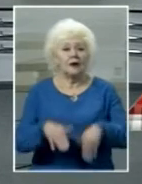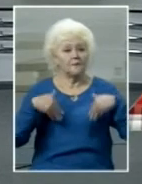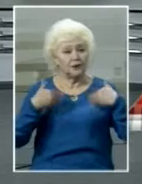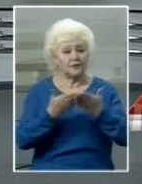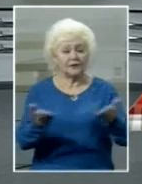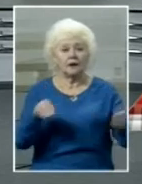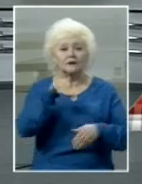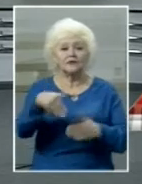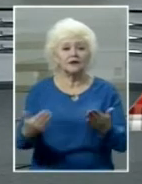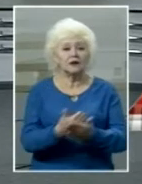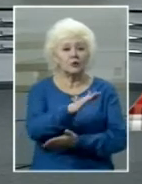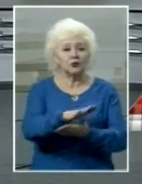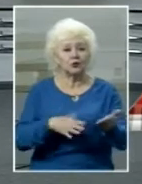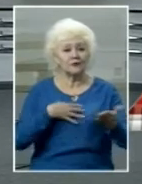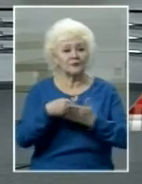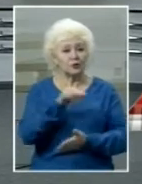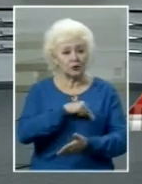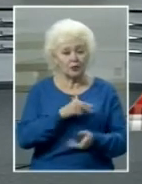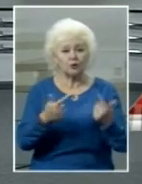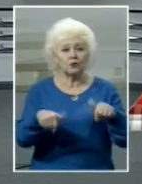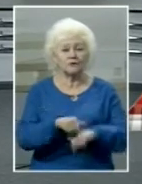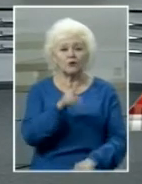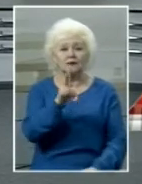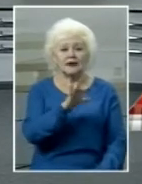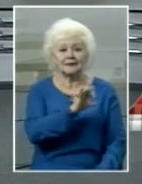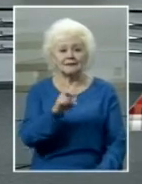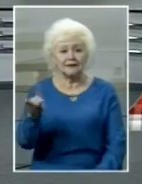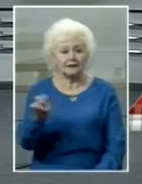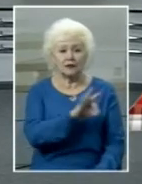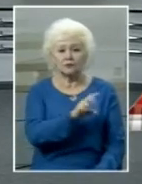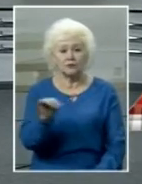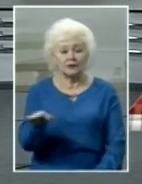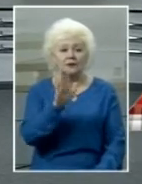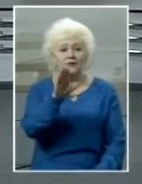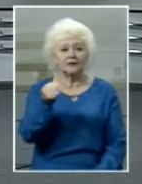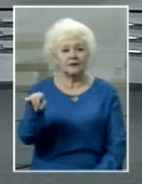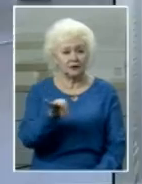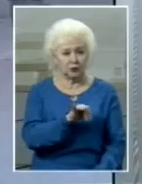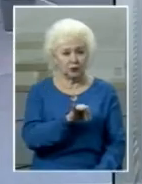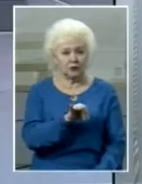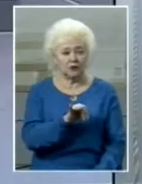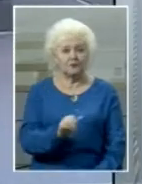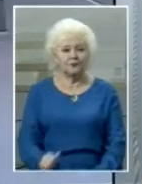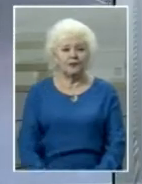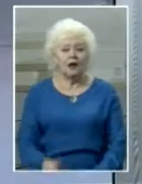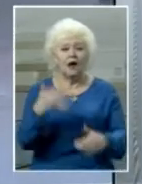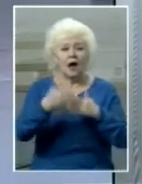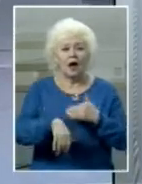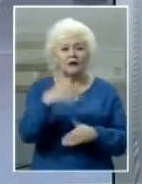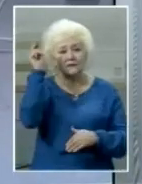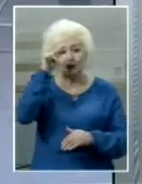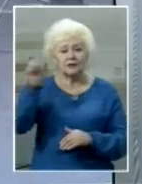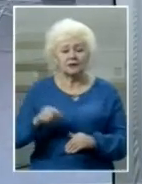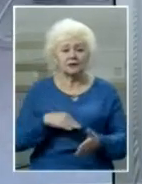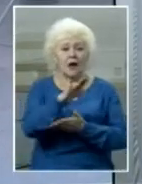Мої вітання. Таврійські новини продовжують свою роботу. У студії Ксенія Сіліна, сурдопереклад Валентини Туніної. Херсонським